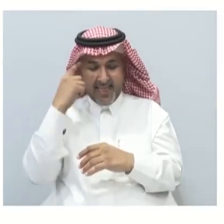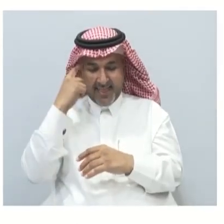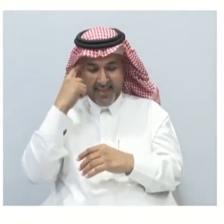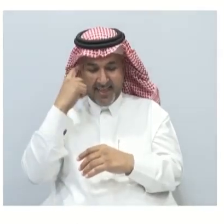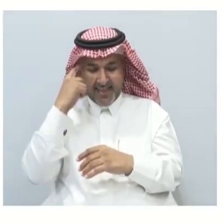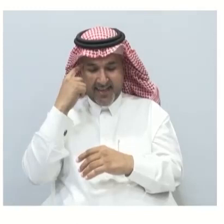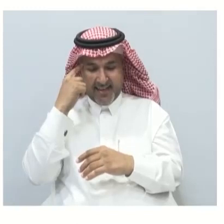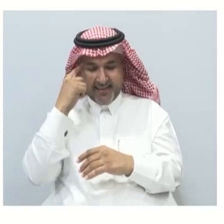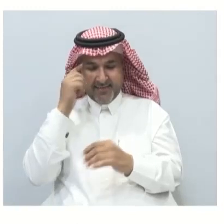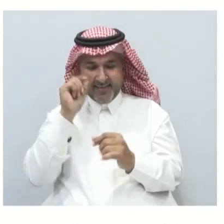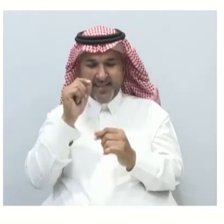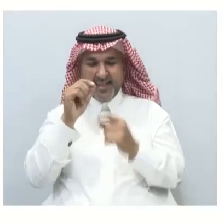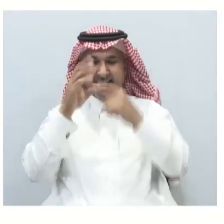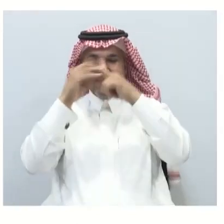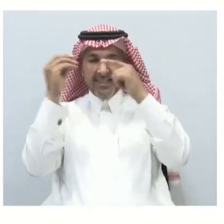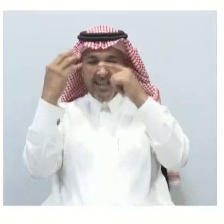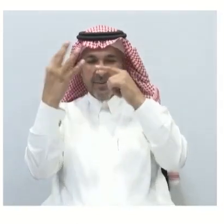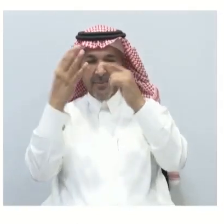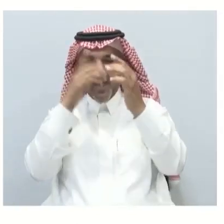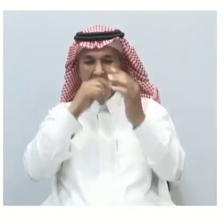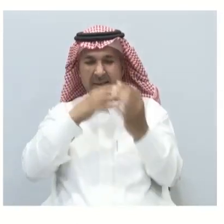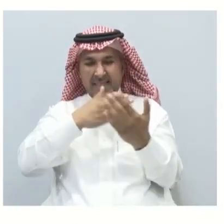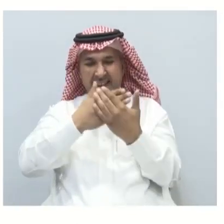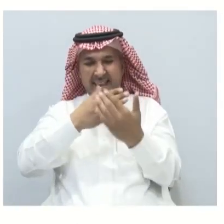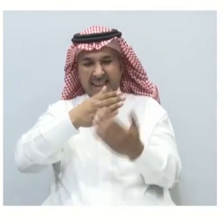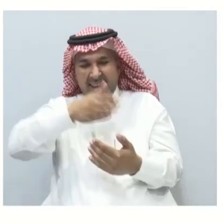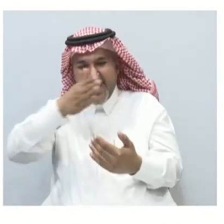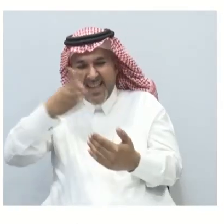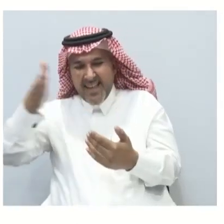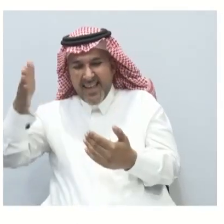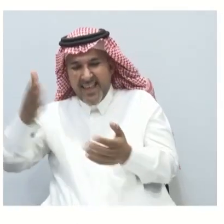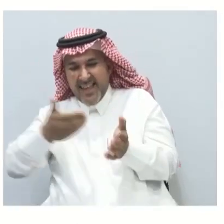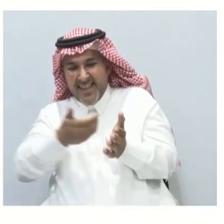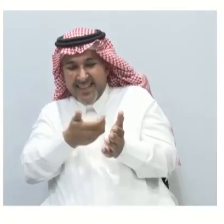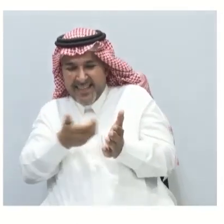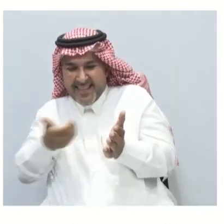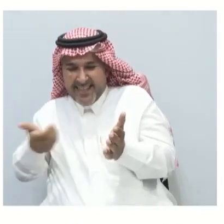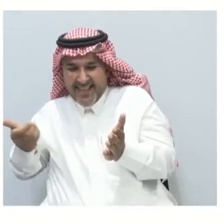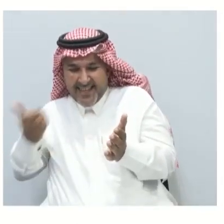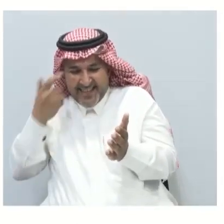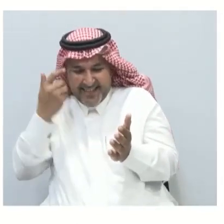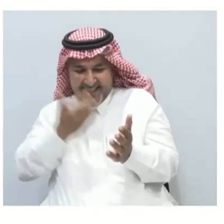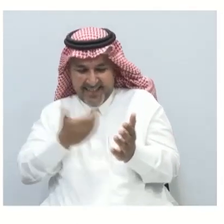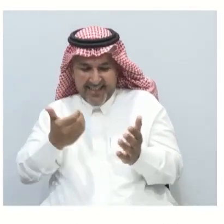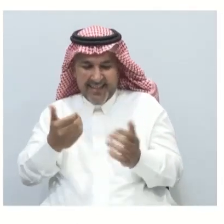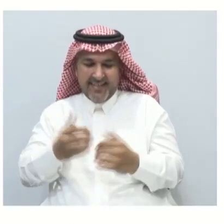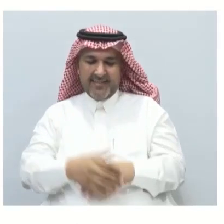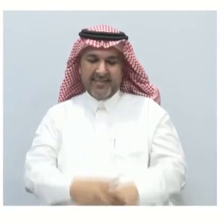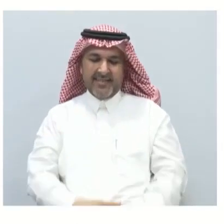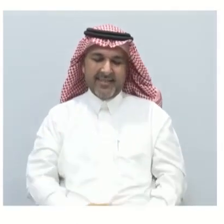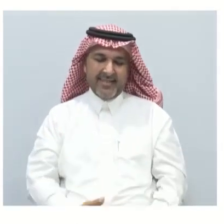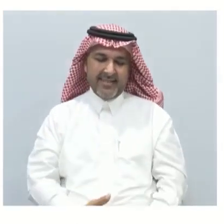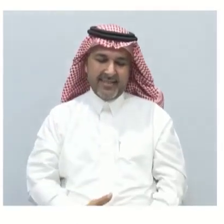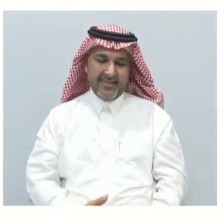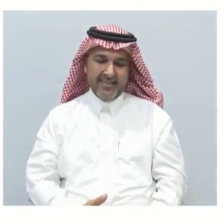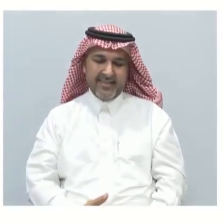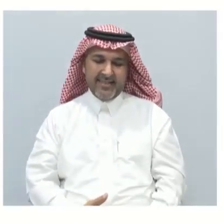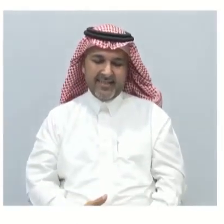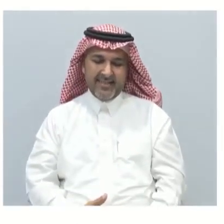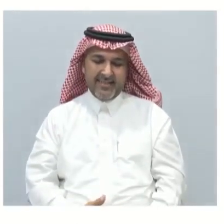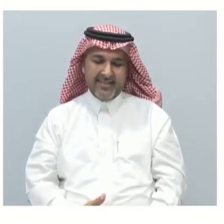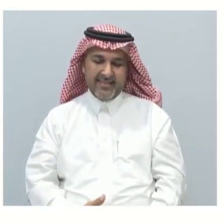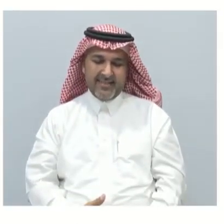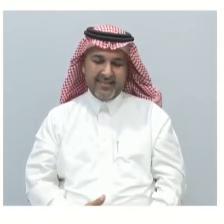0.33 كذا بهذا الشكل فبالتالي هنا نقول عبوه فبالتالي احنا نقول ان هذا تقريبا يساوي صفر عبوه